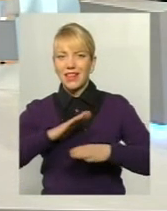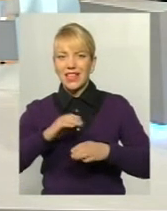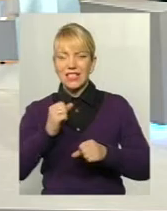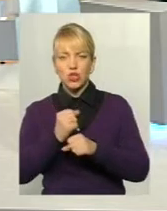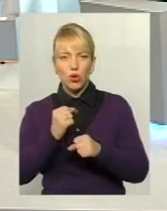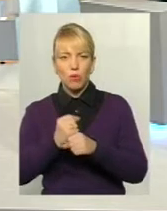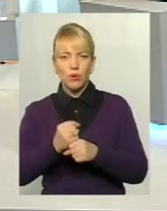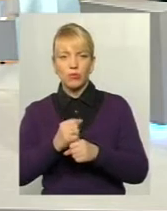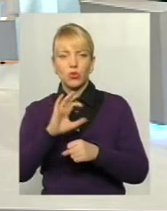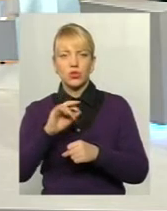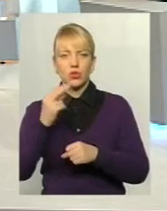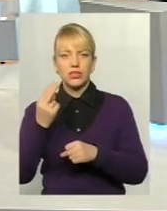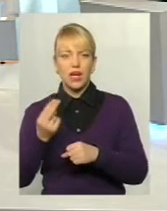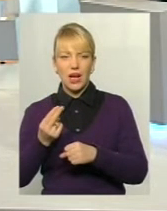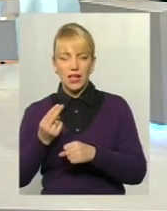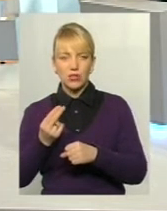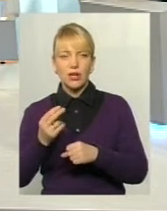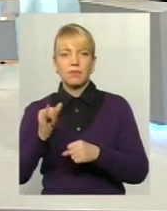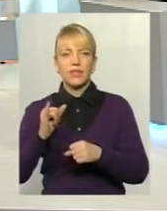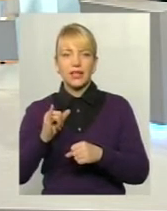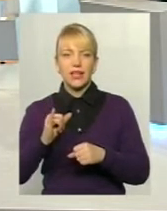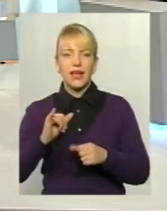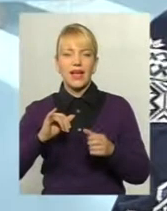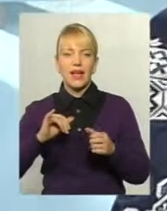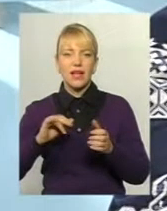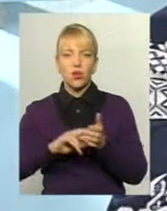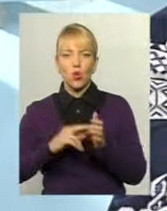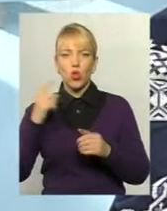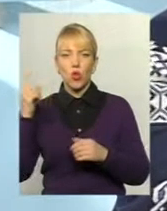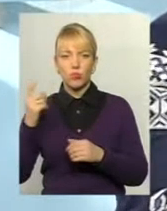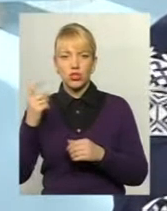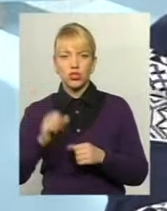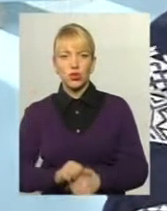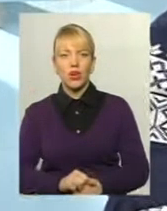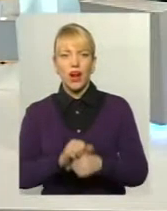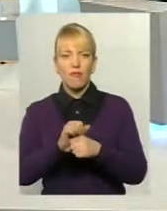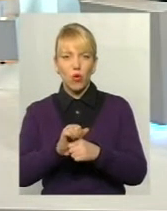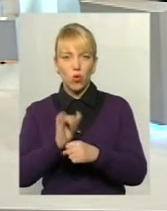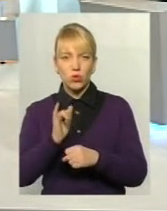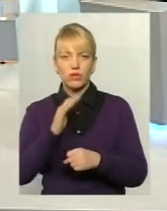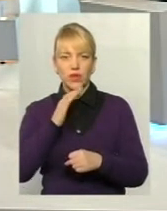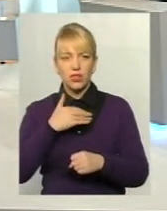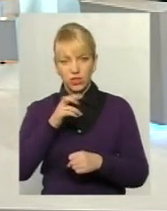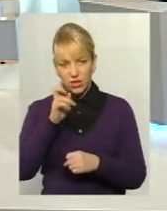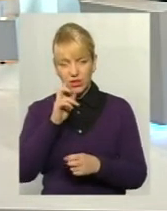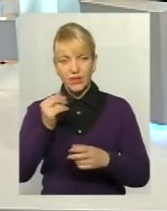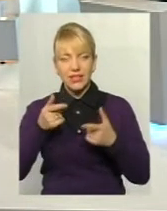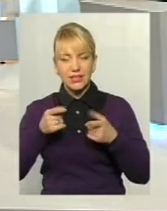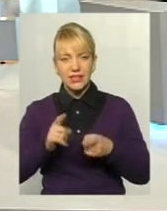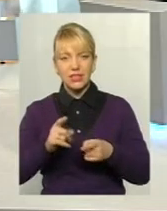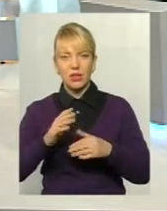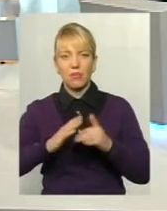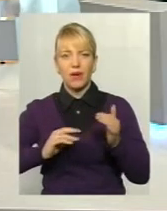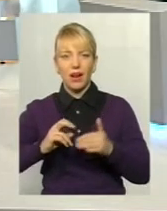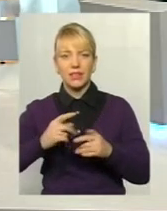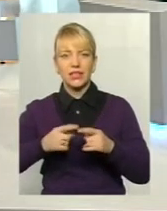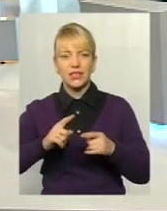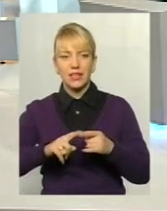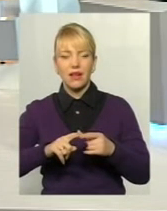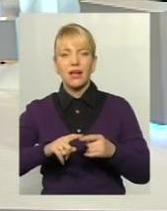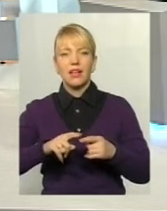моментальну соціальну і економічну революцію в нашій державі. Ще хотіла би підкреслити, що дійсно практика – це